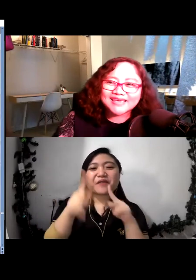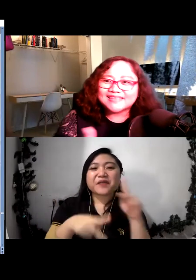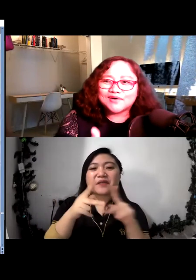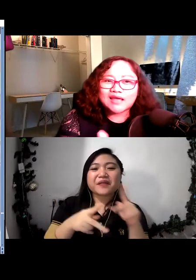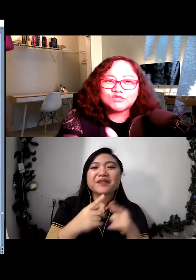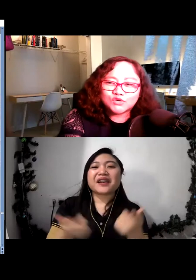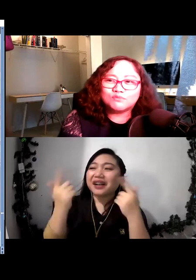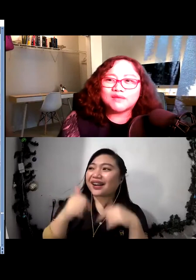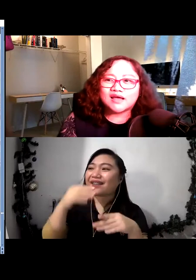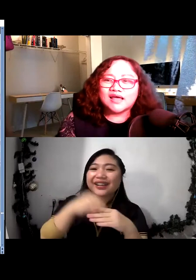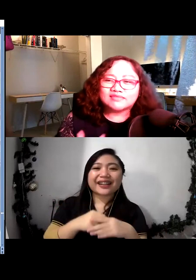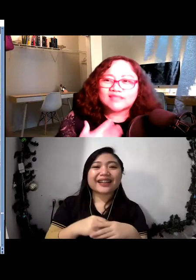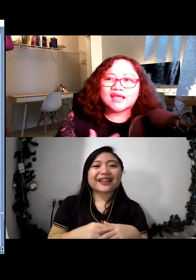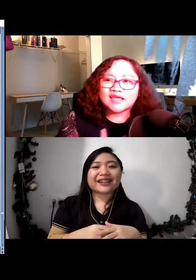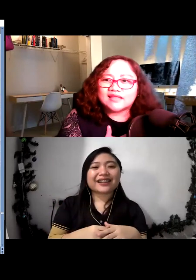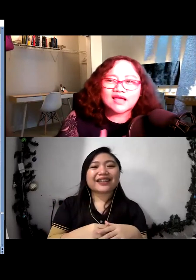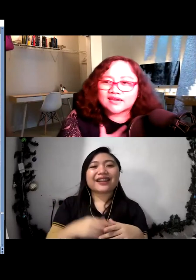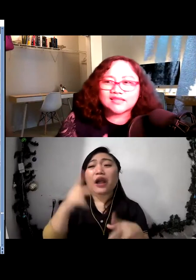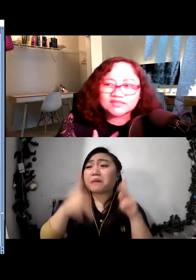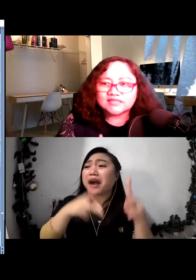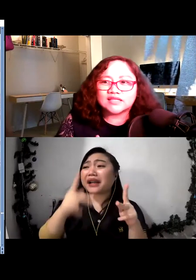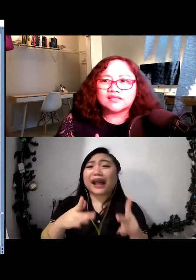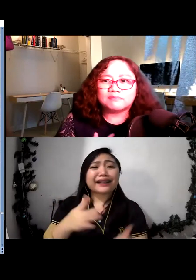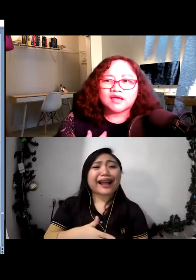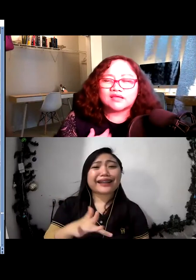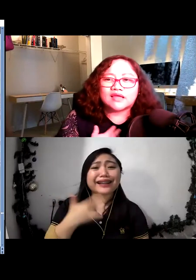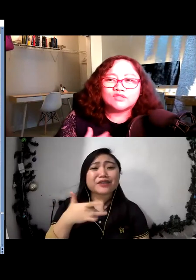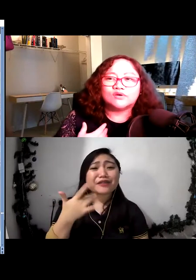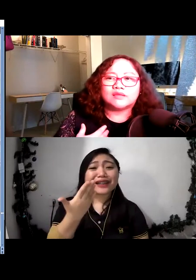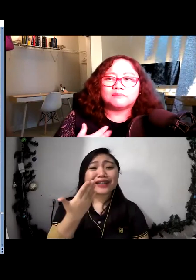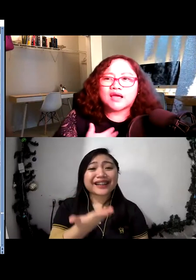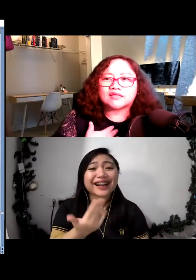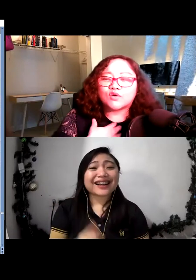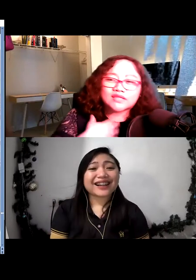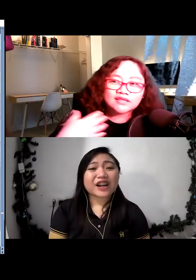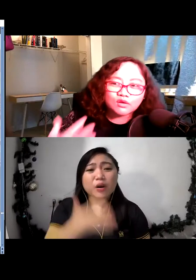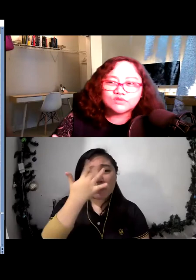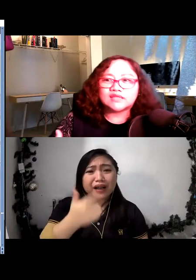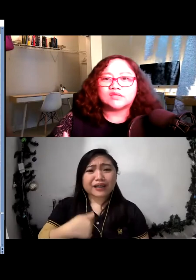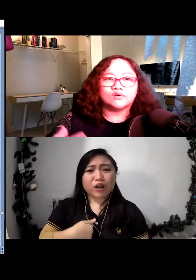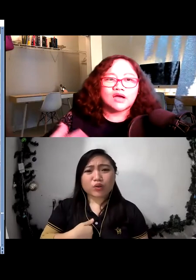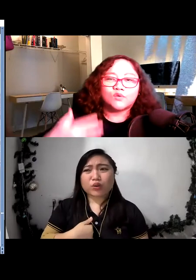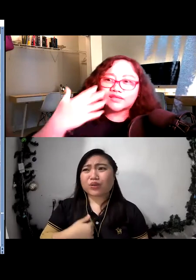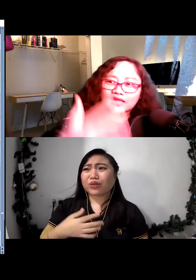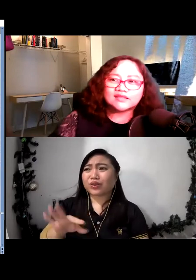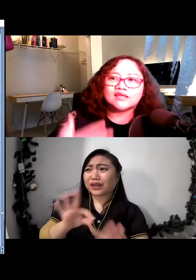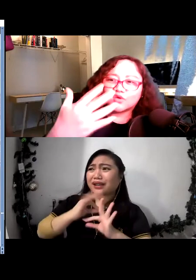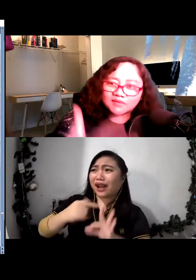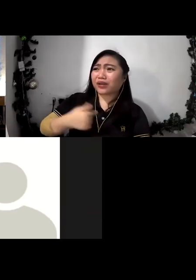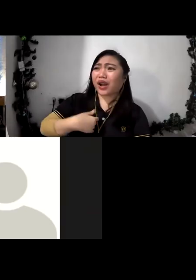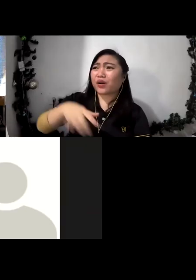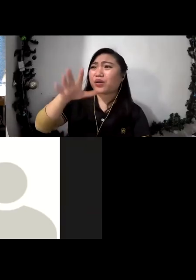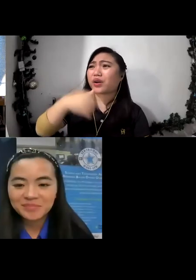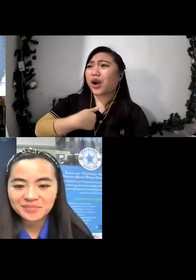coming in, no, I'm sure yung mga tatay nakakaranas din sila na bakit ako kinatatakutan, ano, ako ay tatay, ako